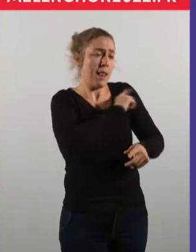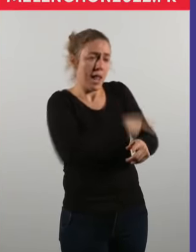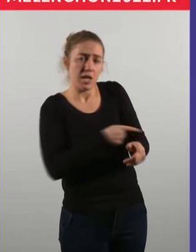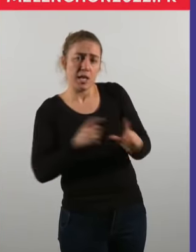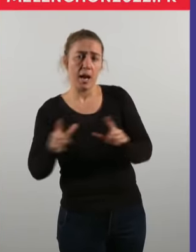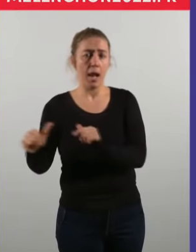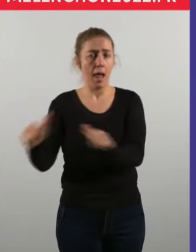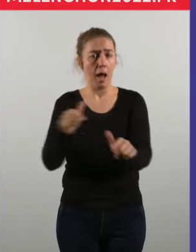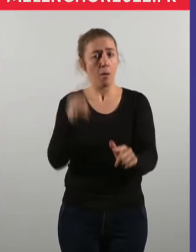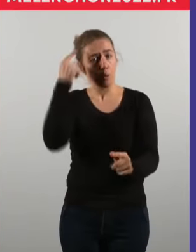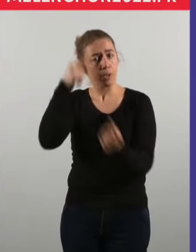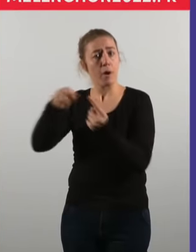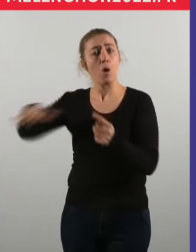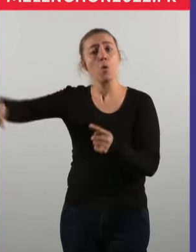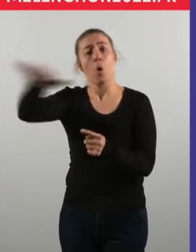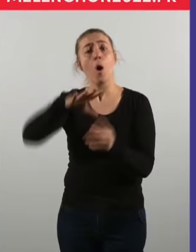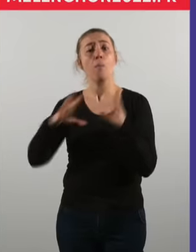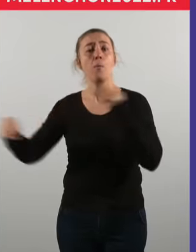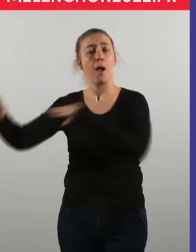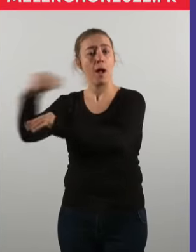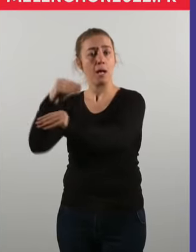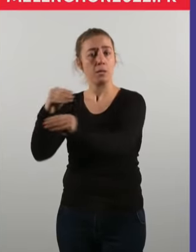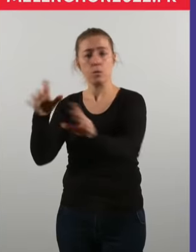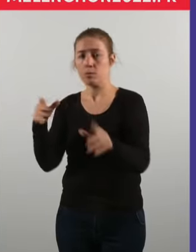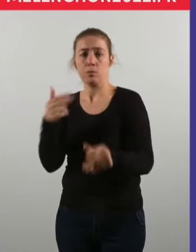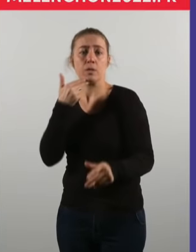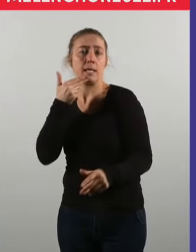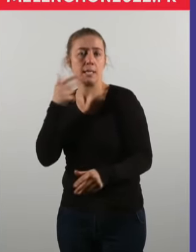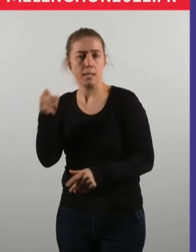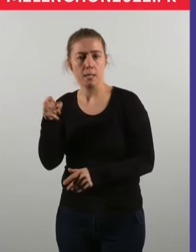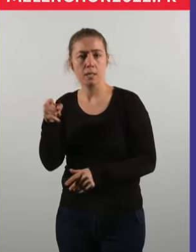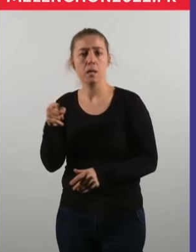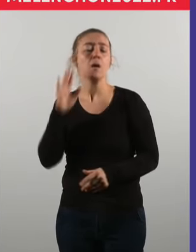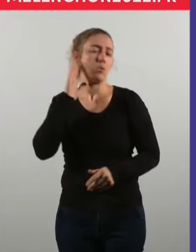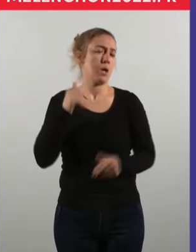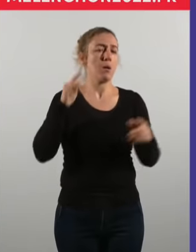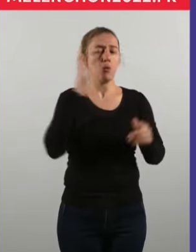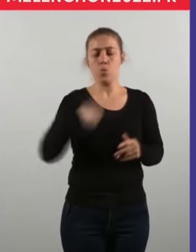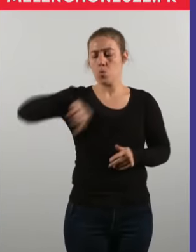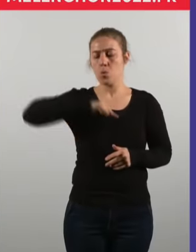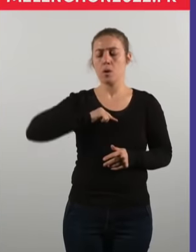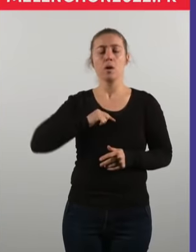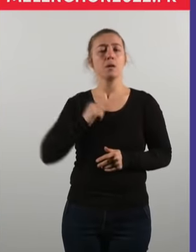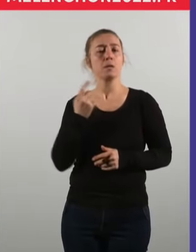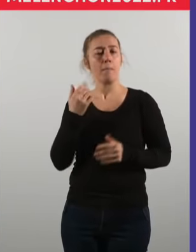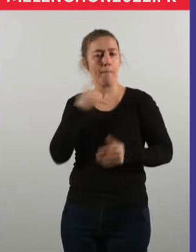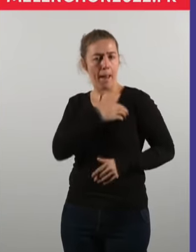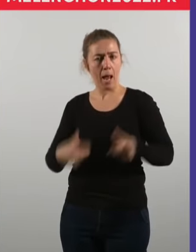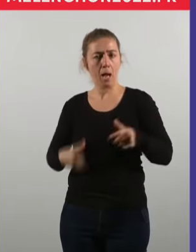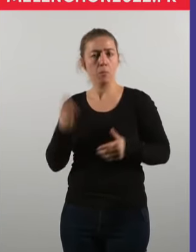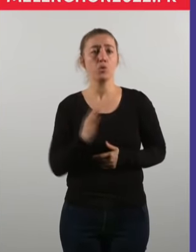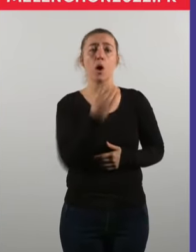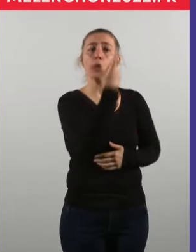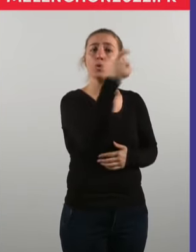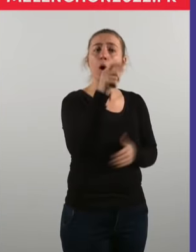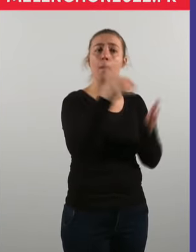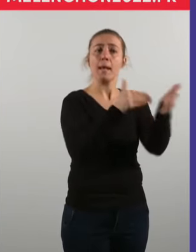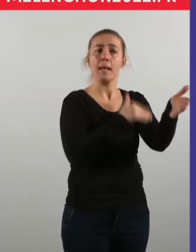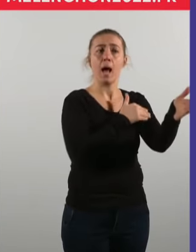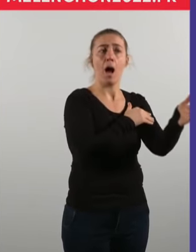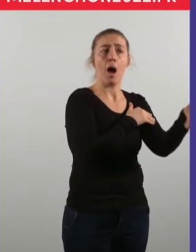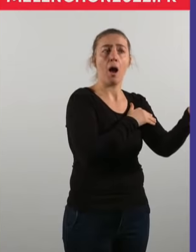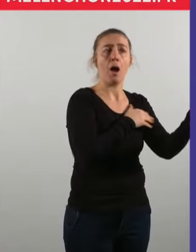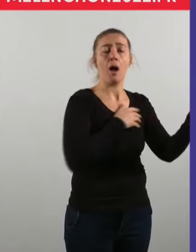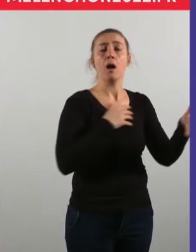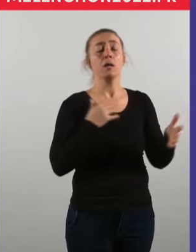classes populaires ont besoin, alors nous aurons besoin, nous les maires, des 200 milliards du plan de la bifurcation écologique porté